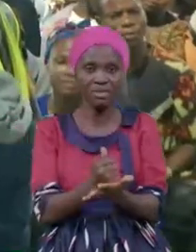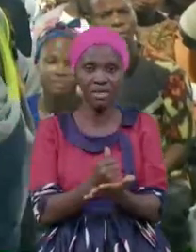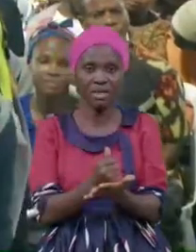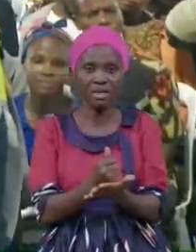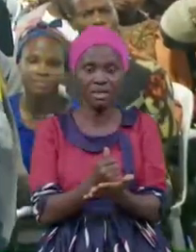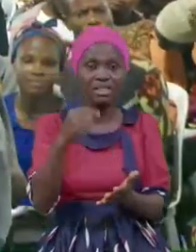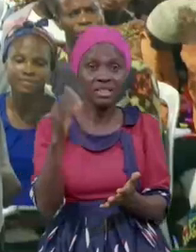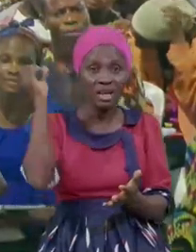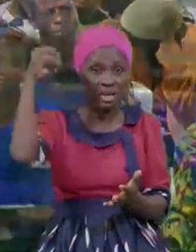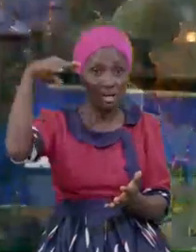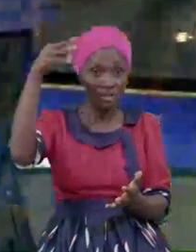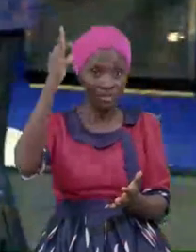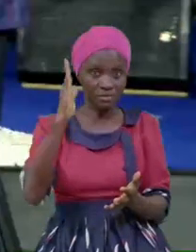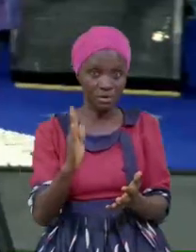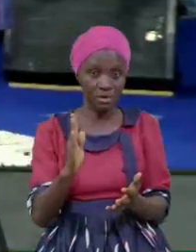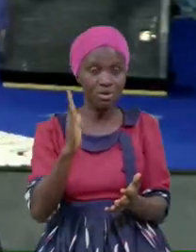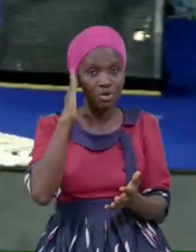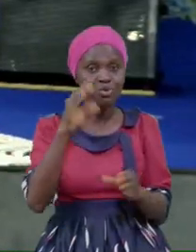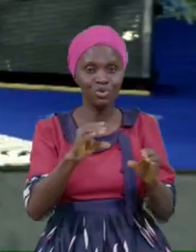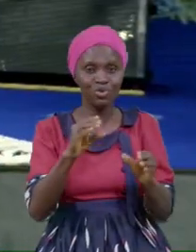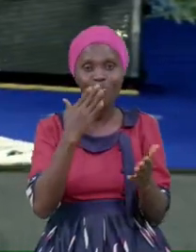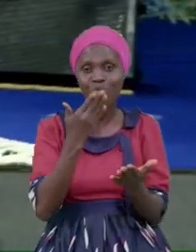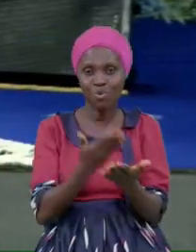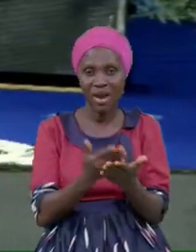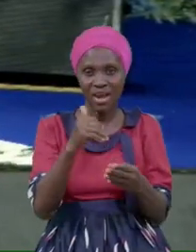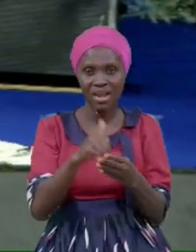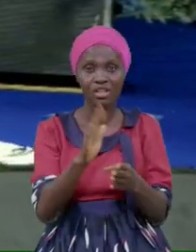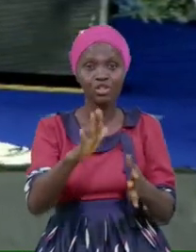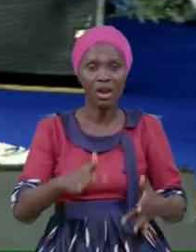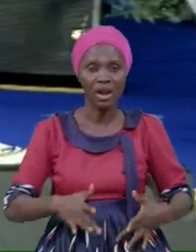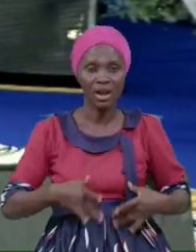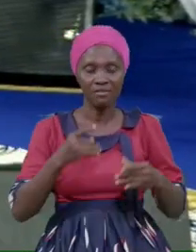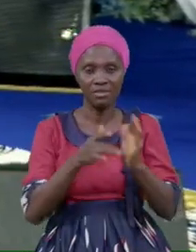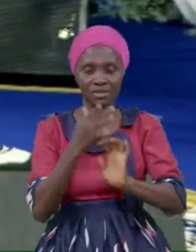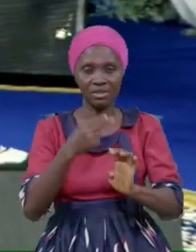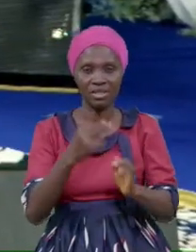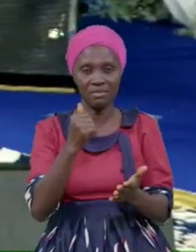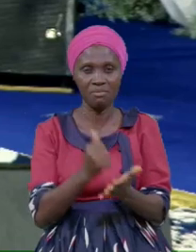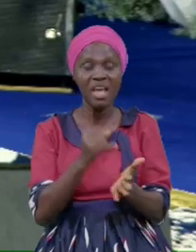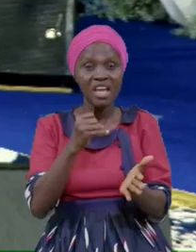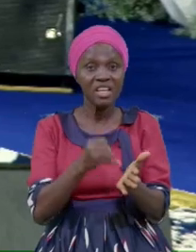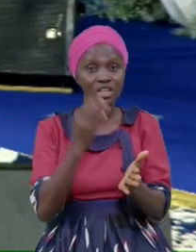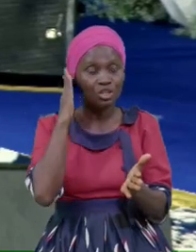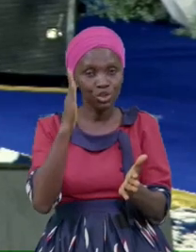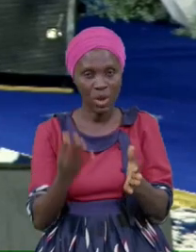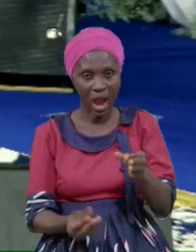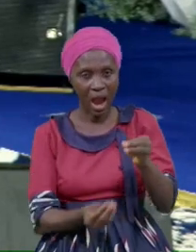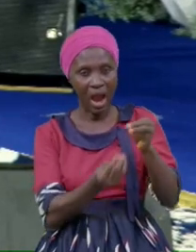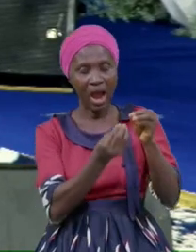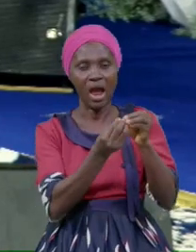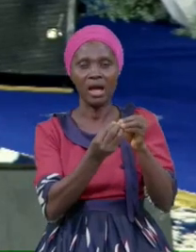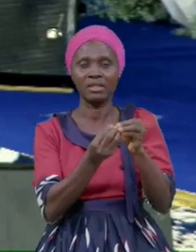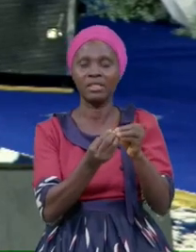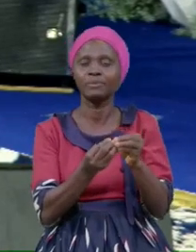La grâce de Dieu fera de grandes choses dans votre vie. Elle apportera des vertus dans votre vie. Elle